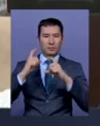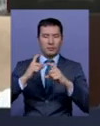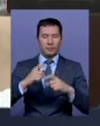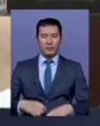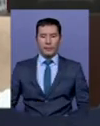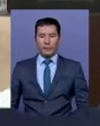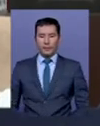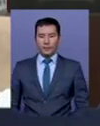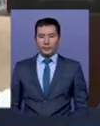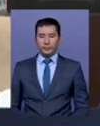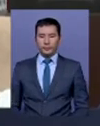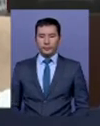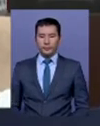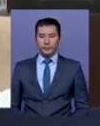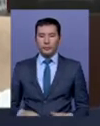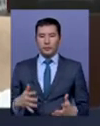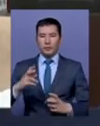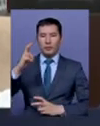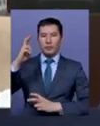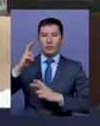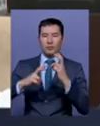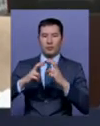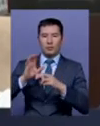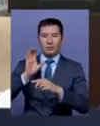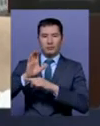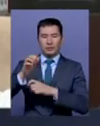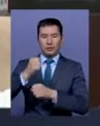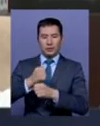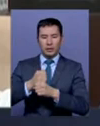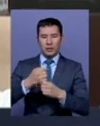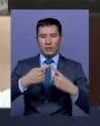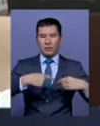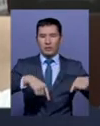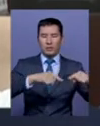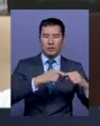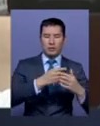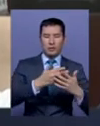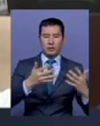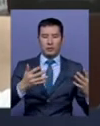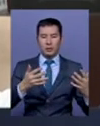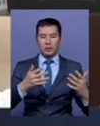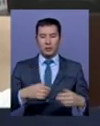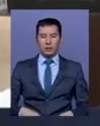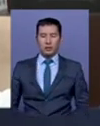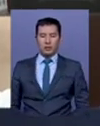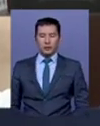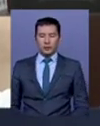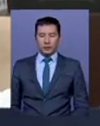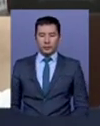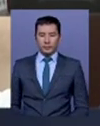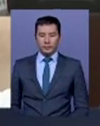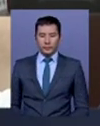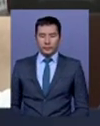выезда на завод-изготовитель, оформление сертификатов организациям, от которых зависим субъект